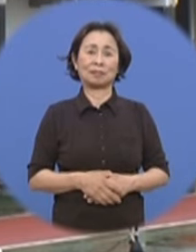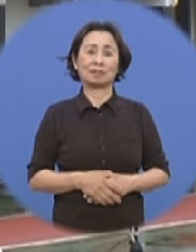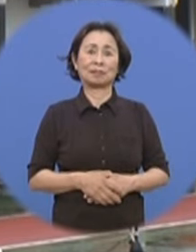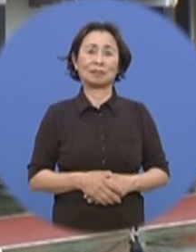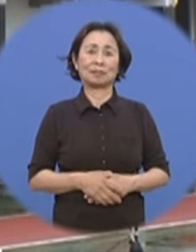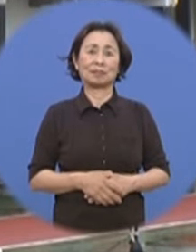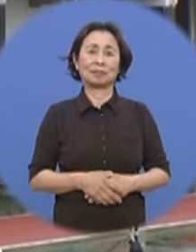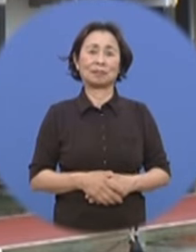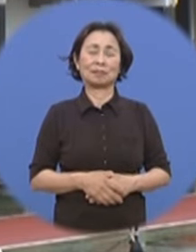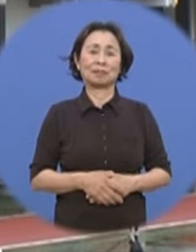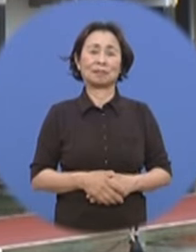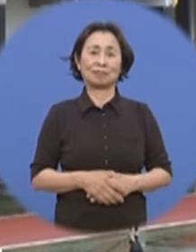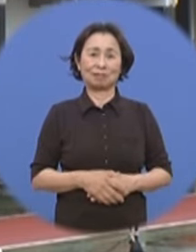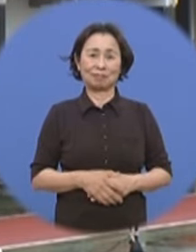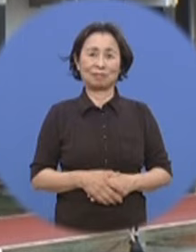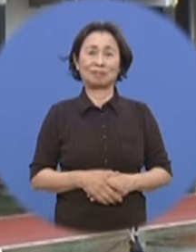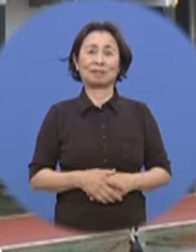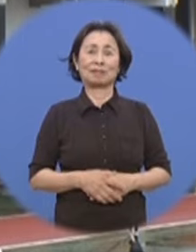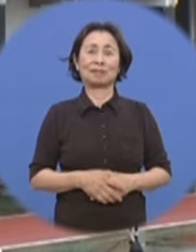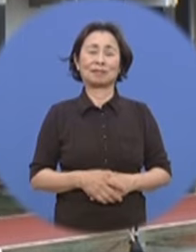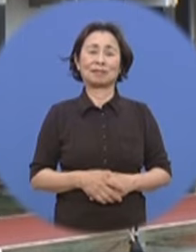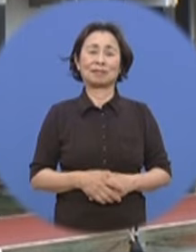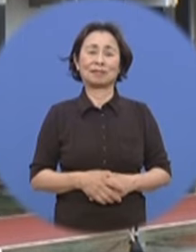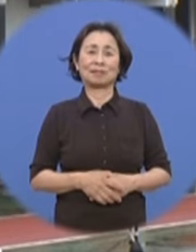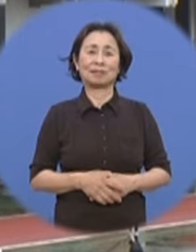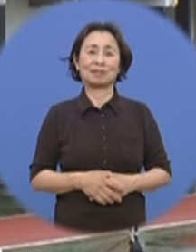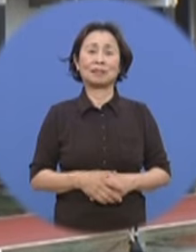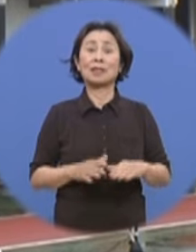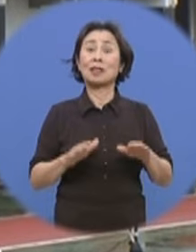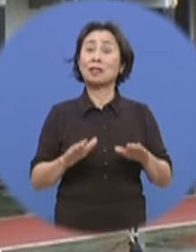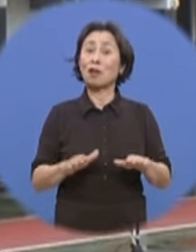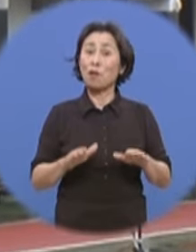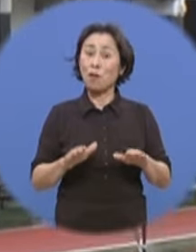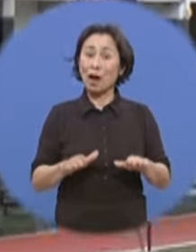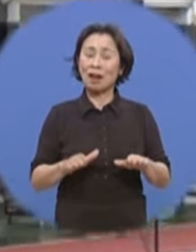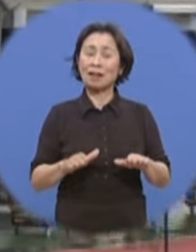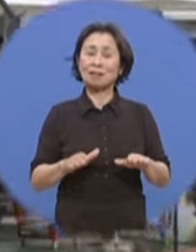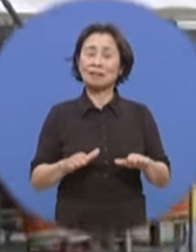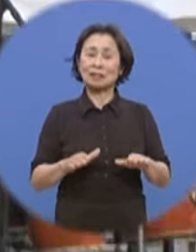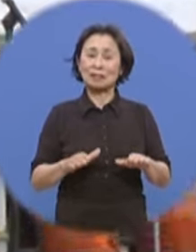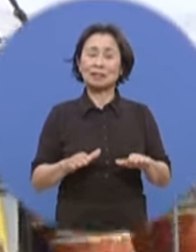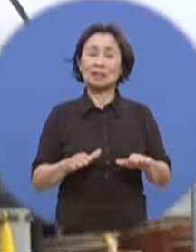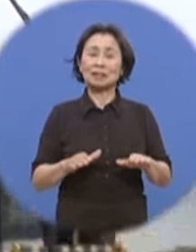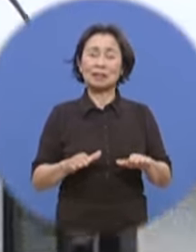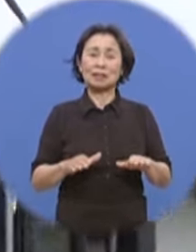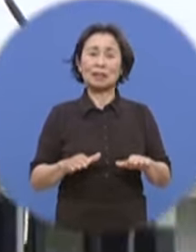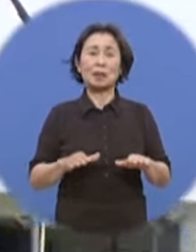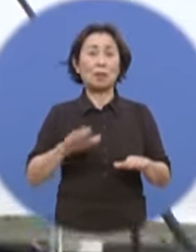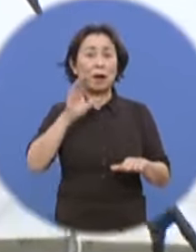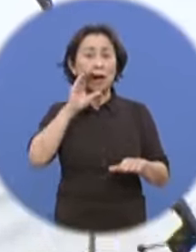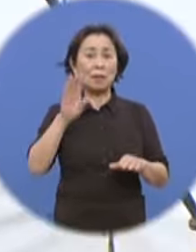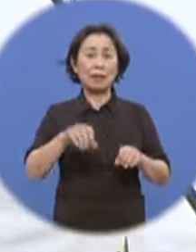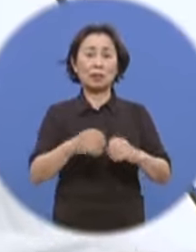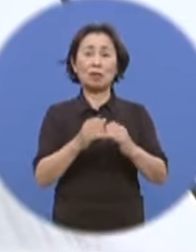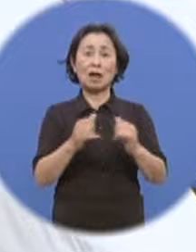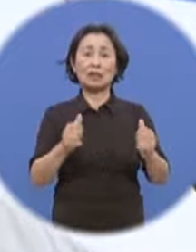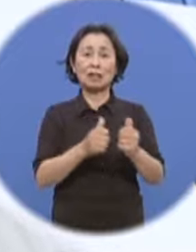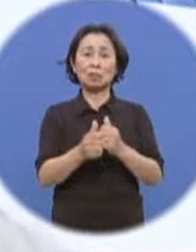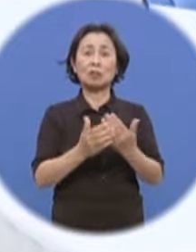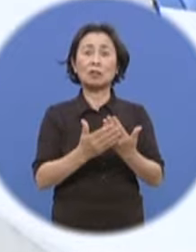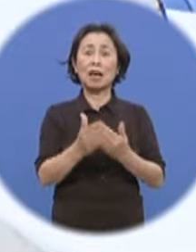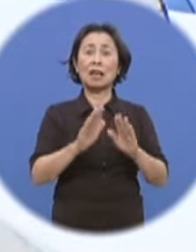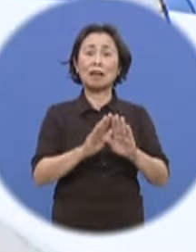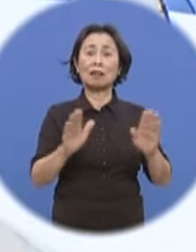木本と申します今日は和歌山県障害者スポーツ大会の